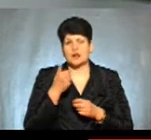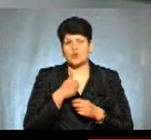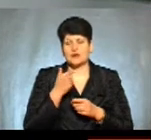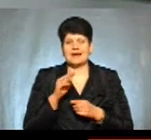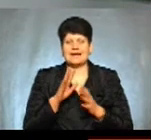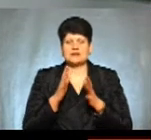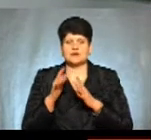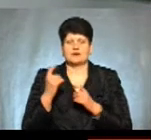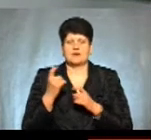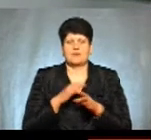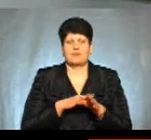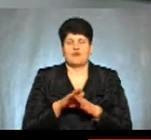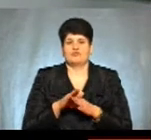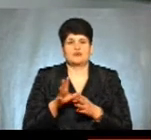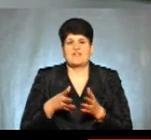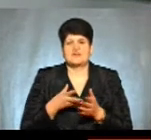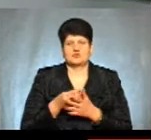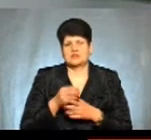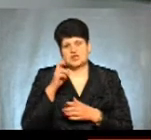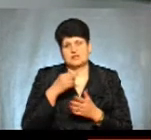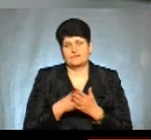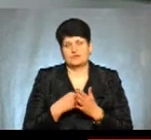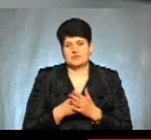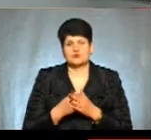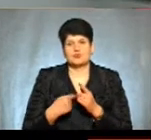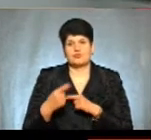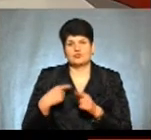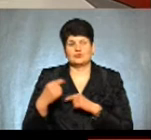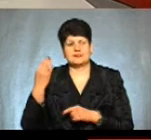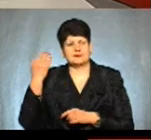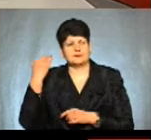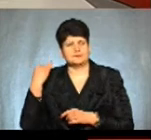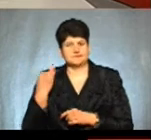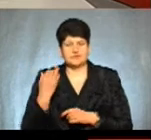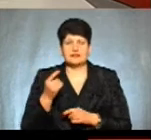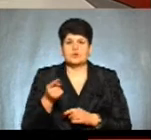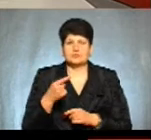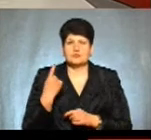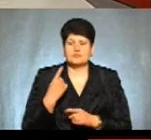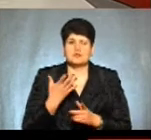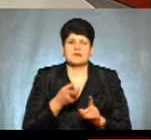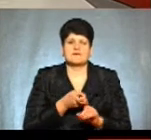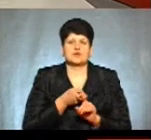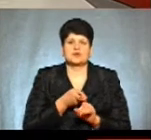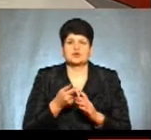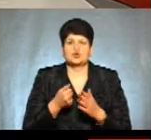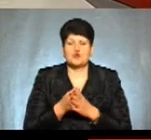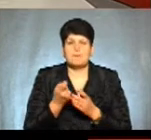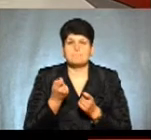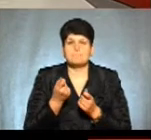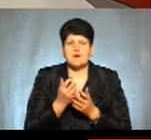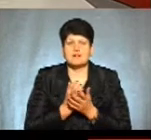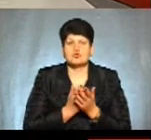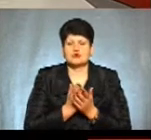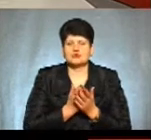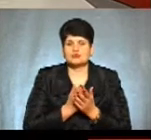господарство повністю не фінансується з державного бюджету. Якщо вернутися ще в історію, то Тернопільщина, яка відноситься до